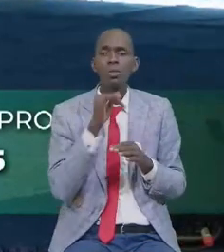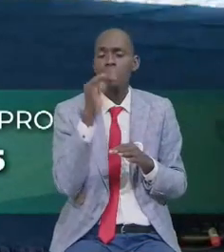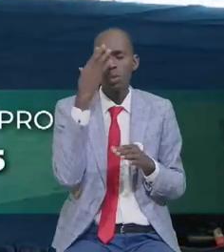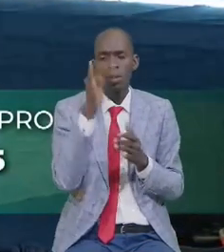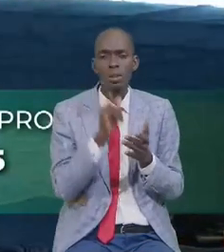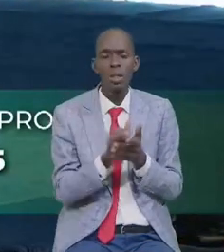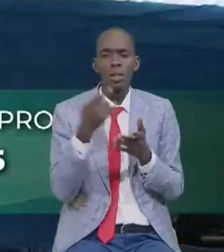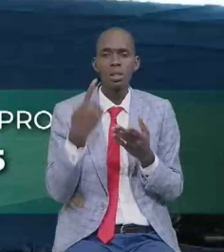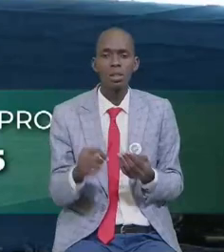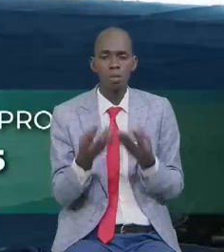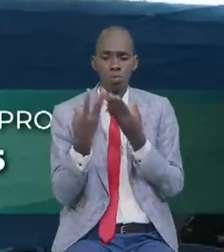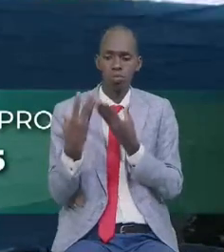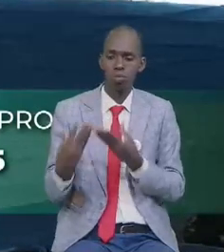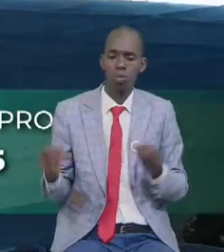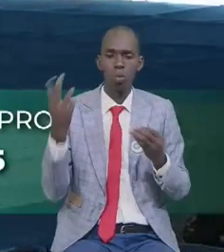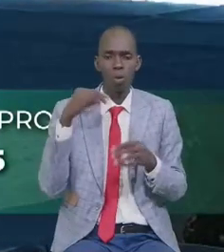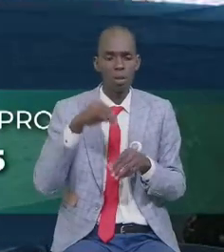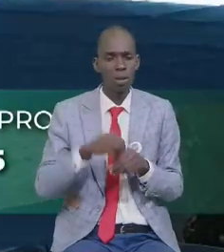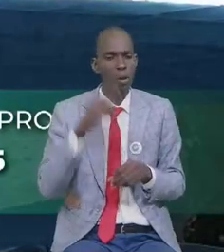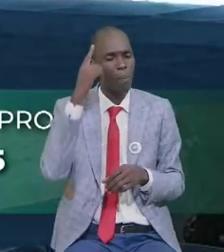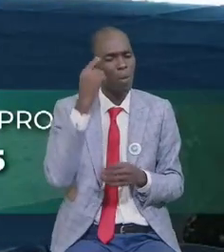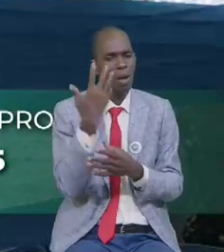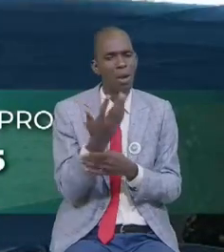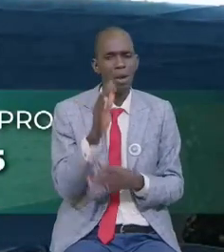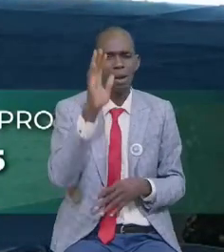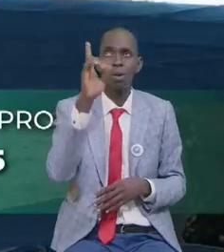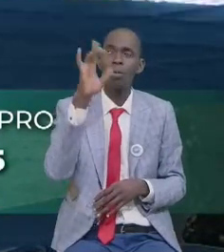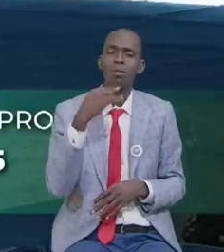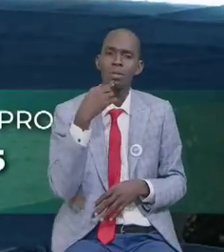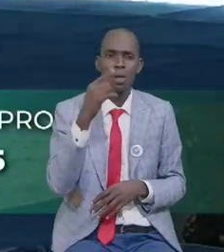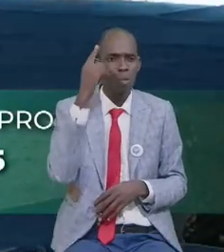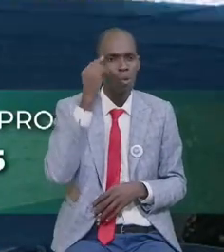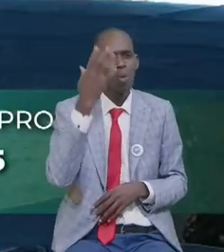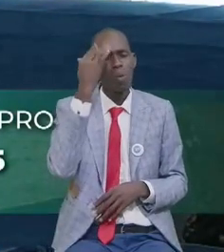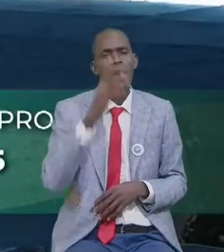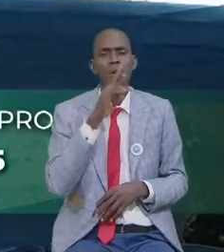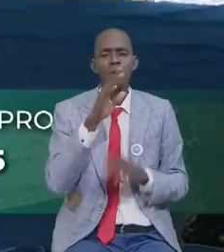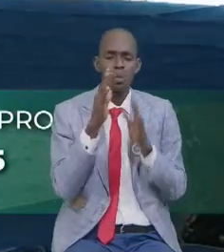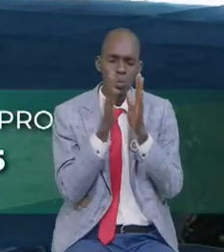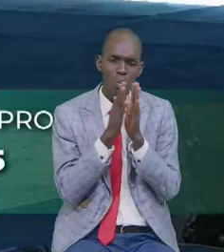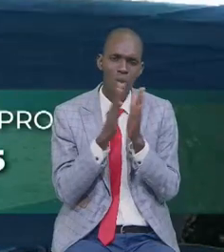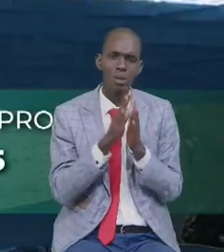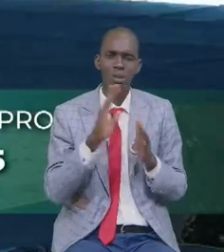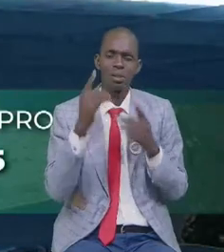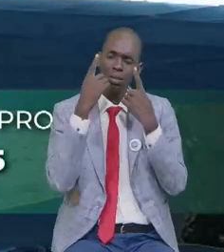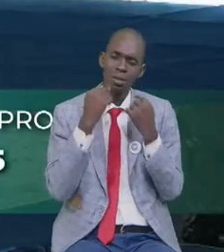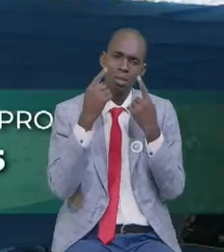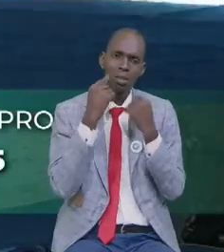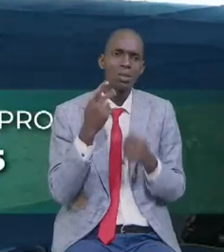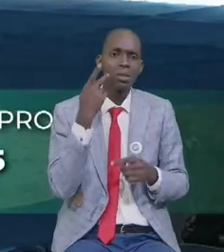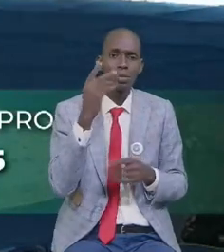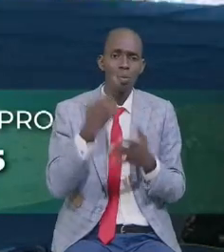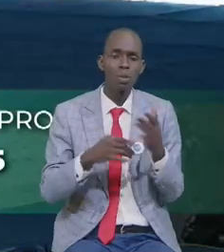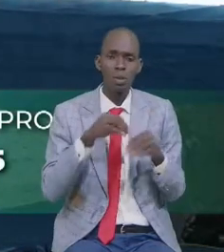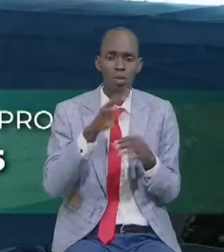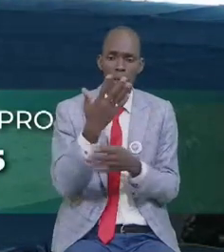Moïse. Et Dieu a dit Moïse, pourquoi tu cries? Regarde ce qui est dans ta main. Étends ta verge. Tu as déjà